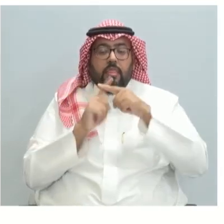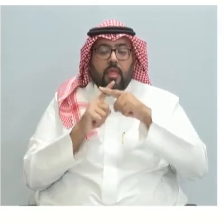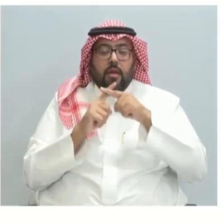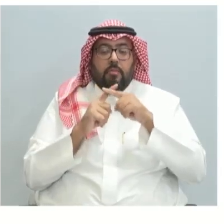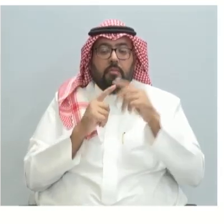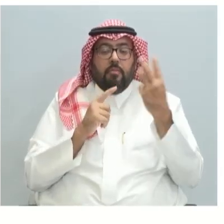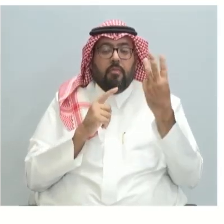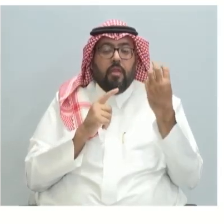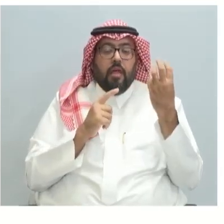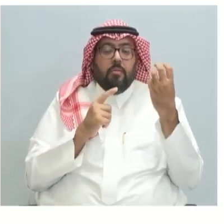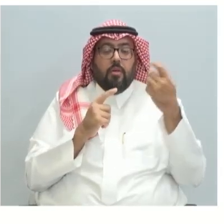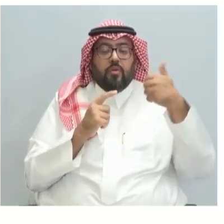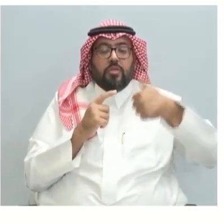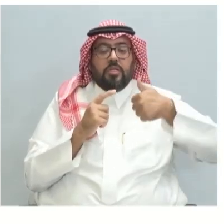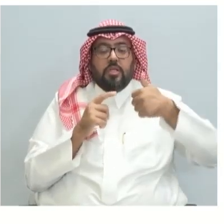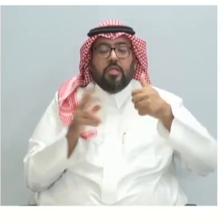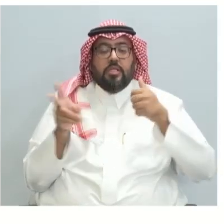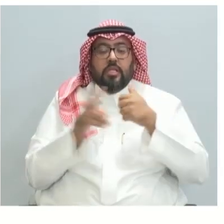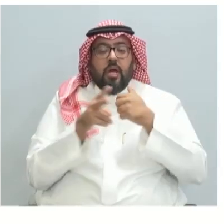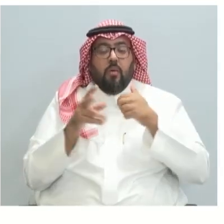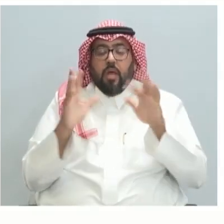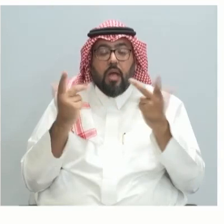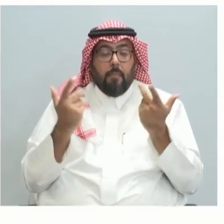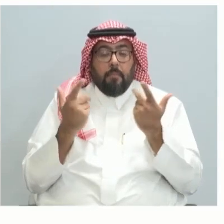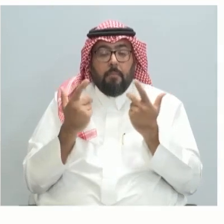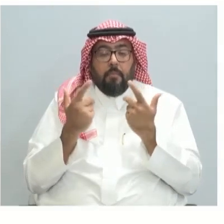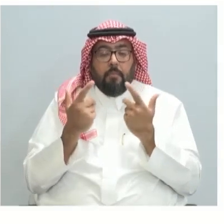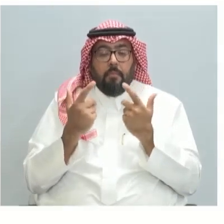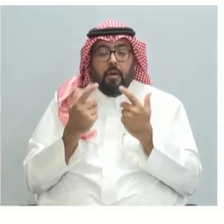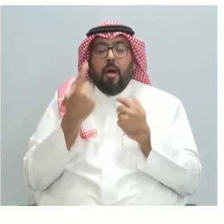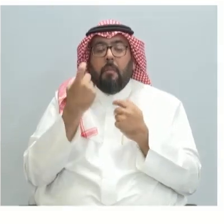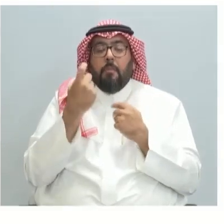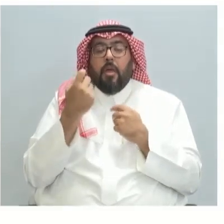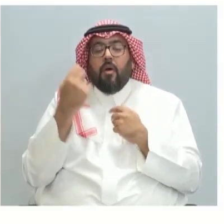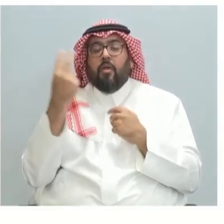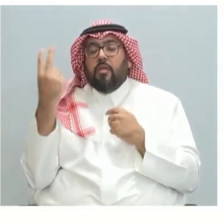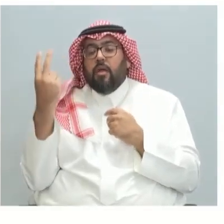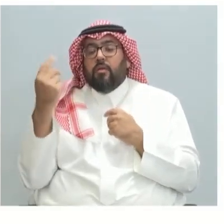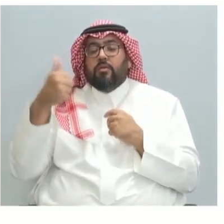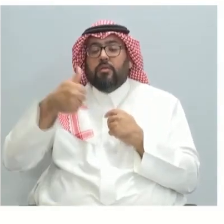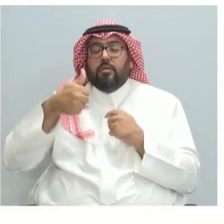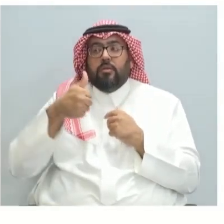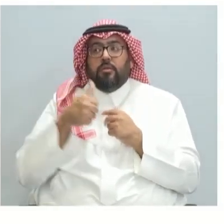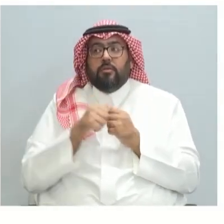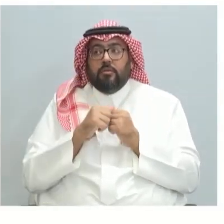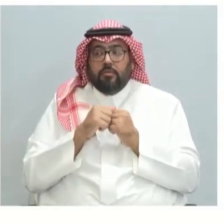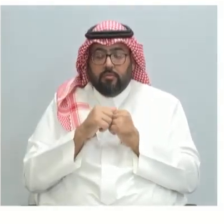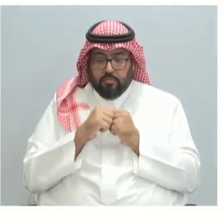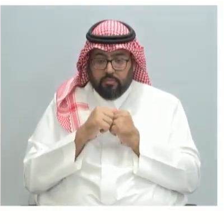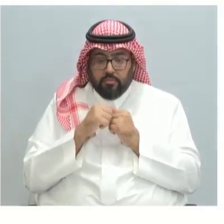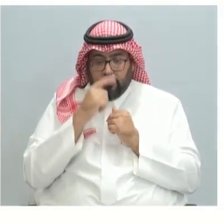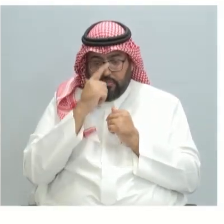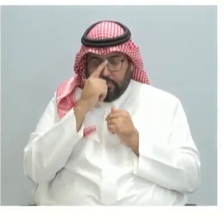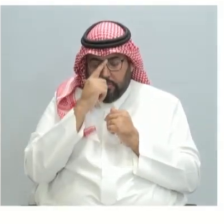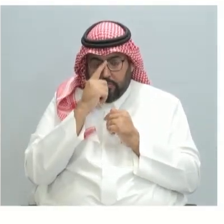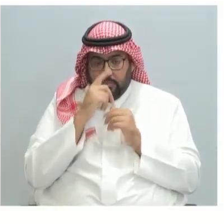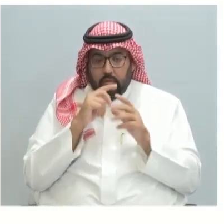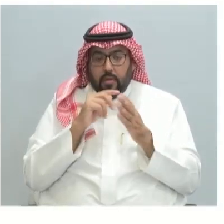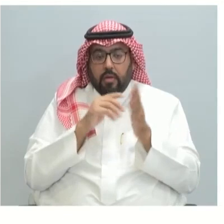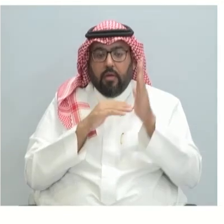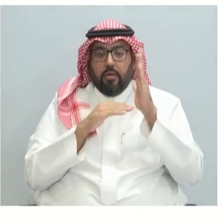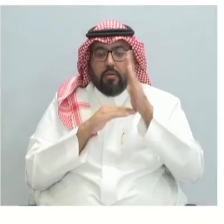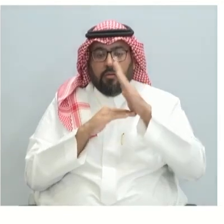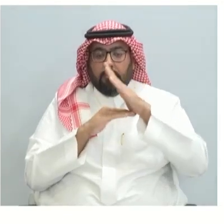في 360 ناتج هذا الضرب نعم سوف يصبح 162 درجه اذا زاويه هذا